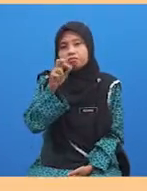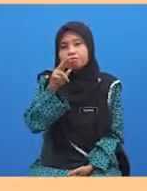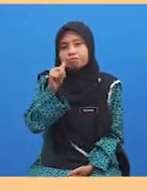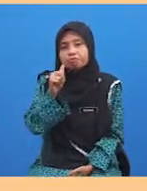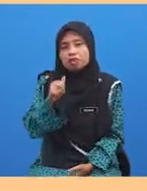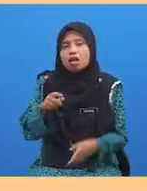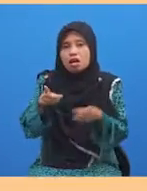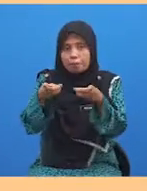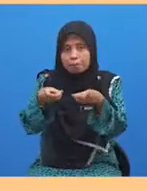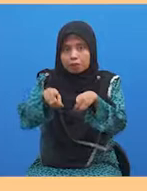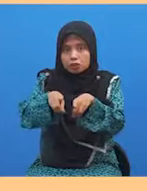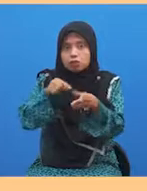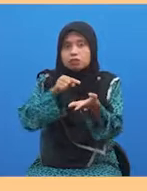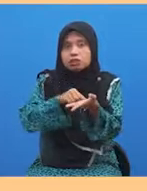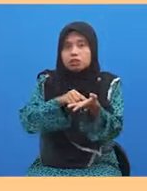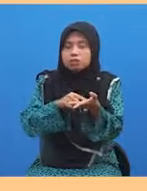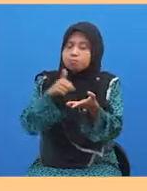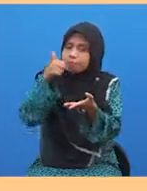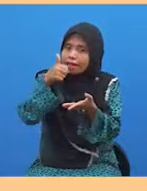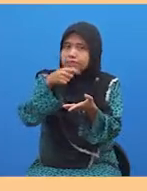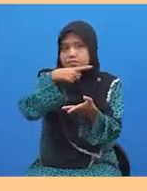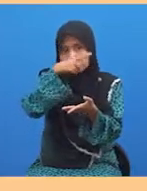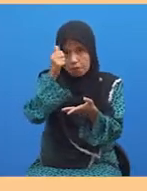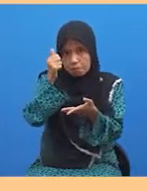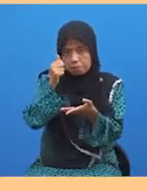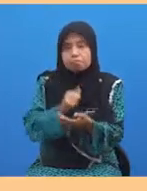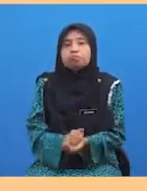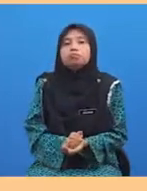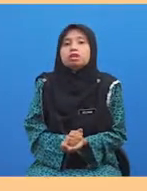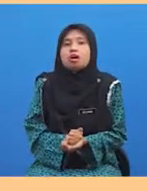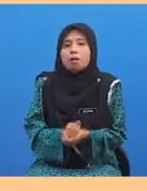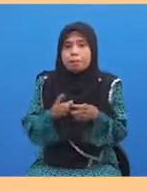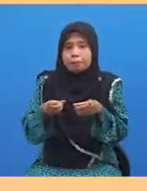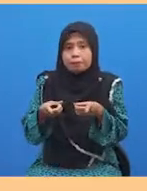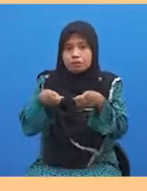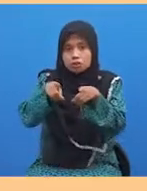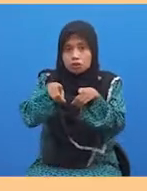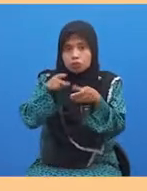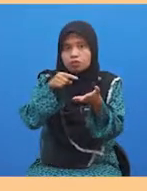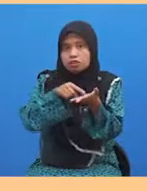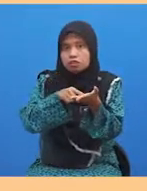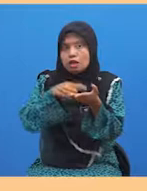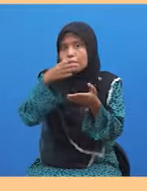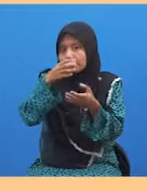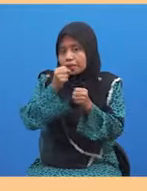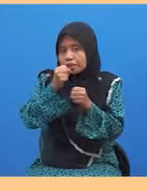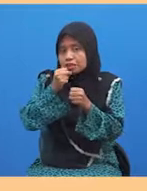Peristiwa ini menarik kerana peristiwa ini